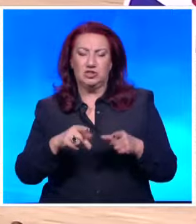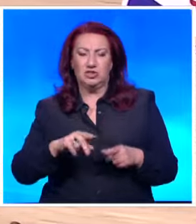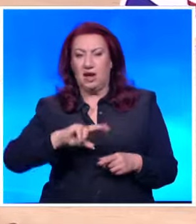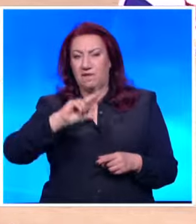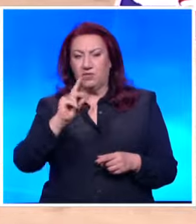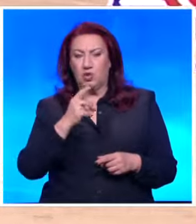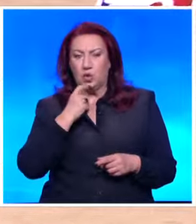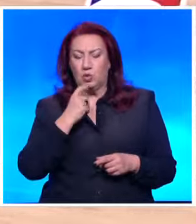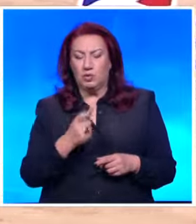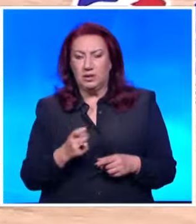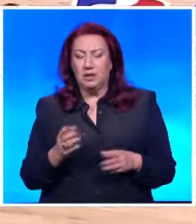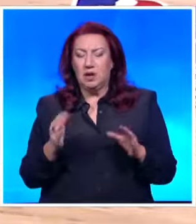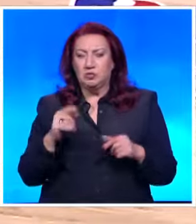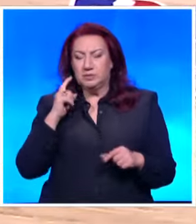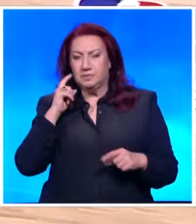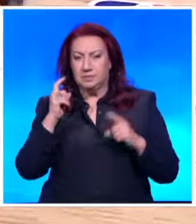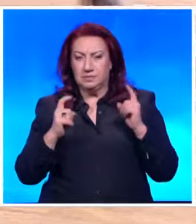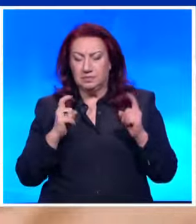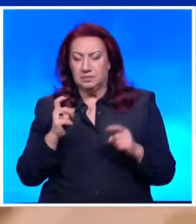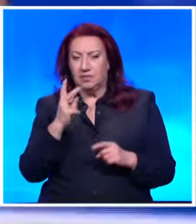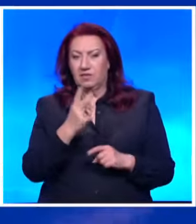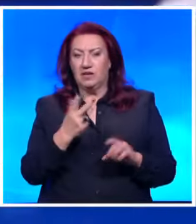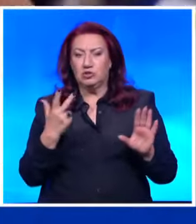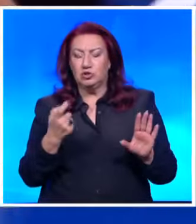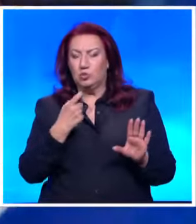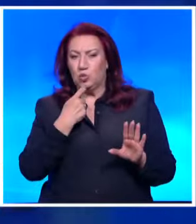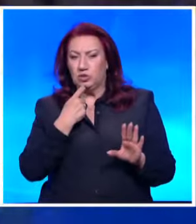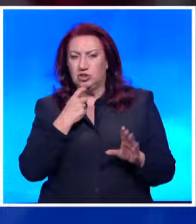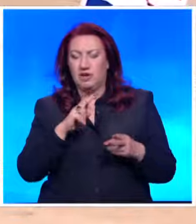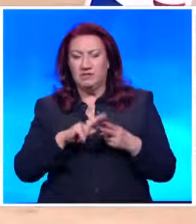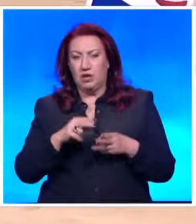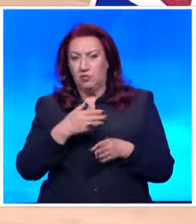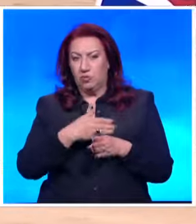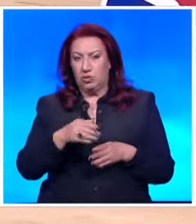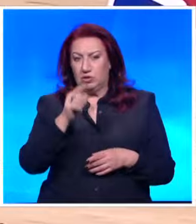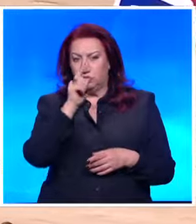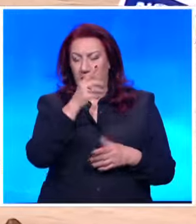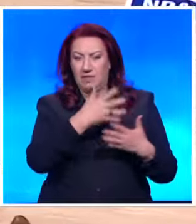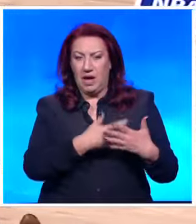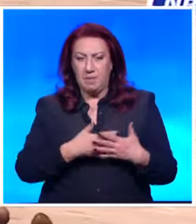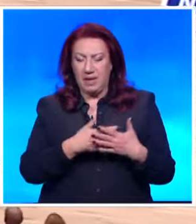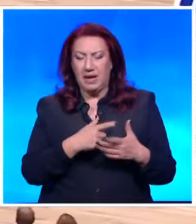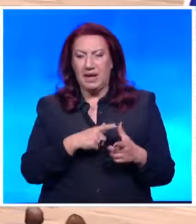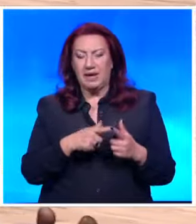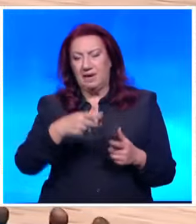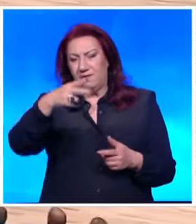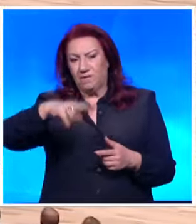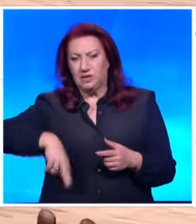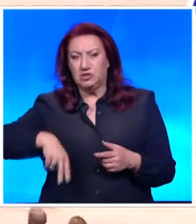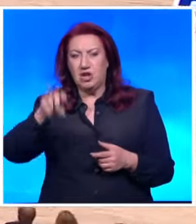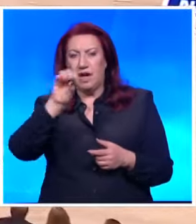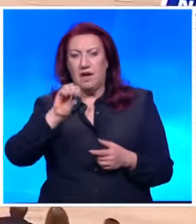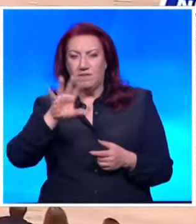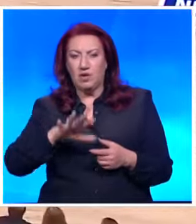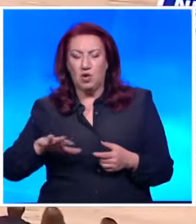все още отворен въпросът дали 28-годишният Везенков ще продължи кариерата си в NBA или ще заиграе отново в Европа. Италианският